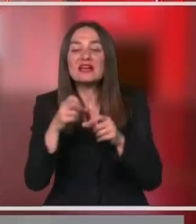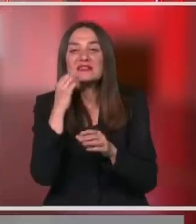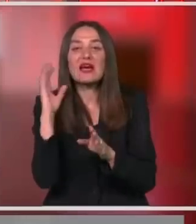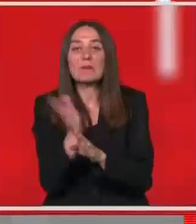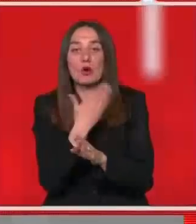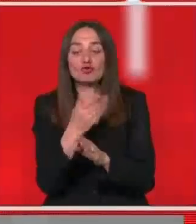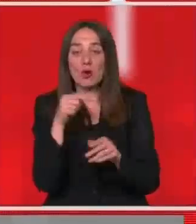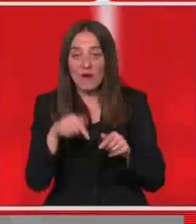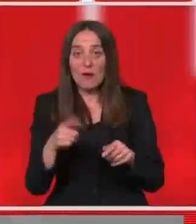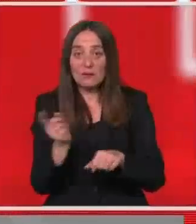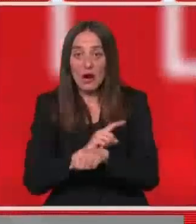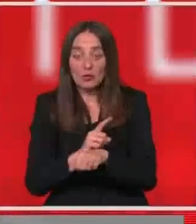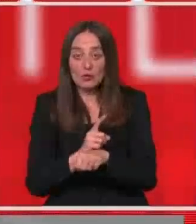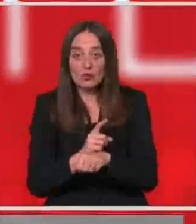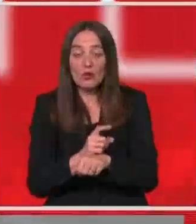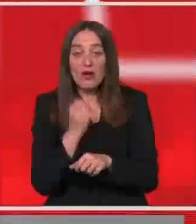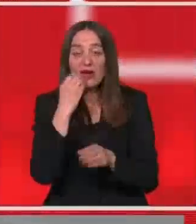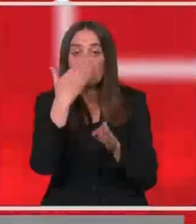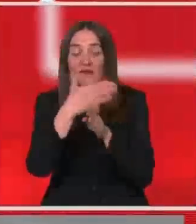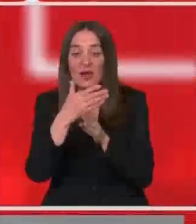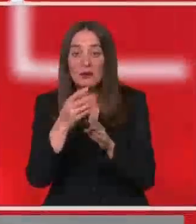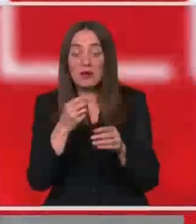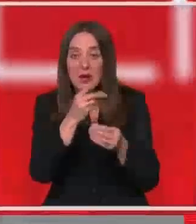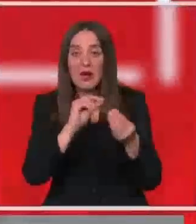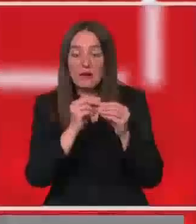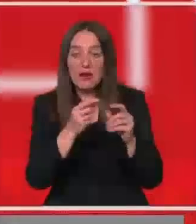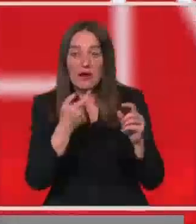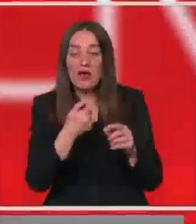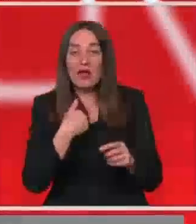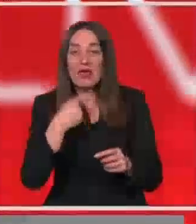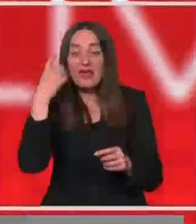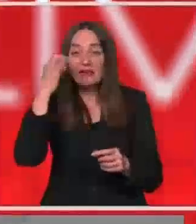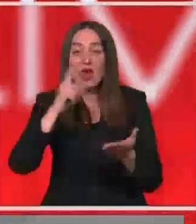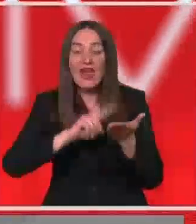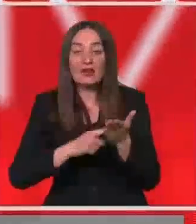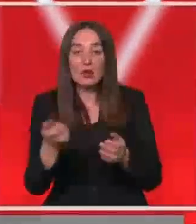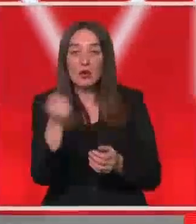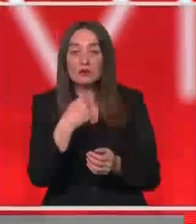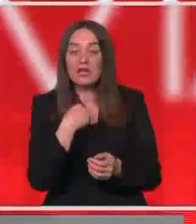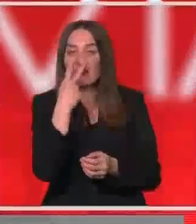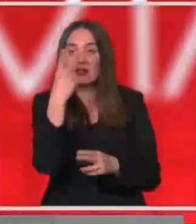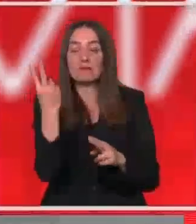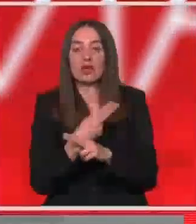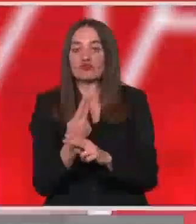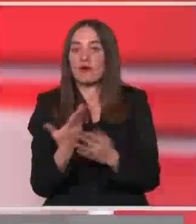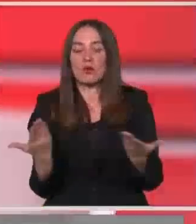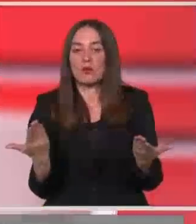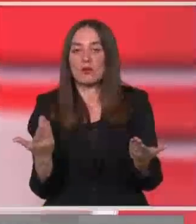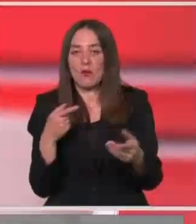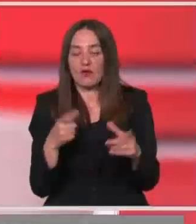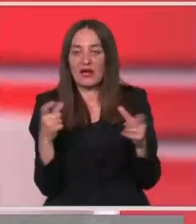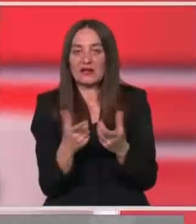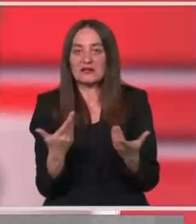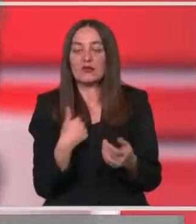U ovom trenutku, ako kompanije izbacaju korporativne obveznice, ja kao jedinog legitimnog kupca u ovom trenutku vidim državu. To